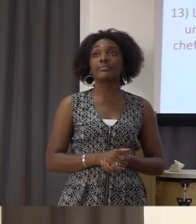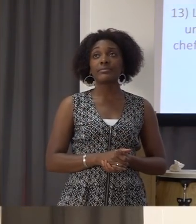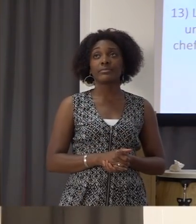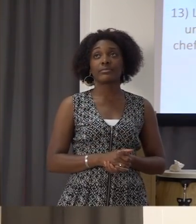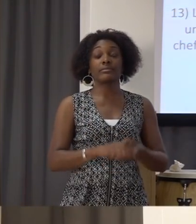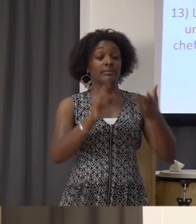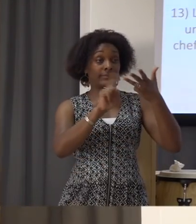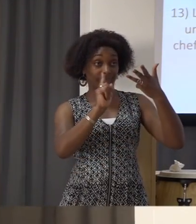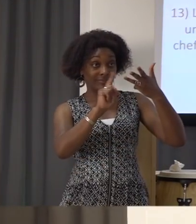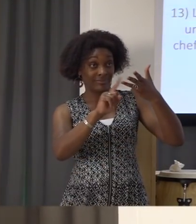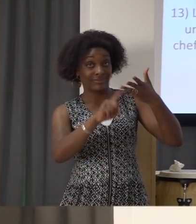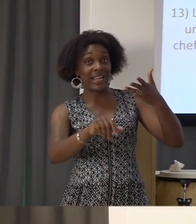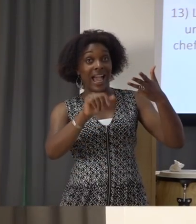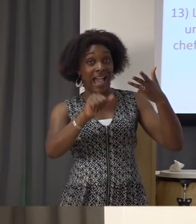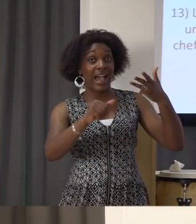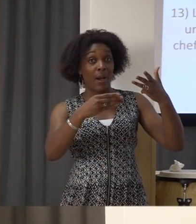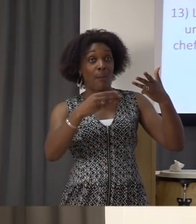Les Amoréens.